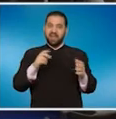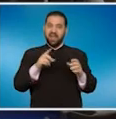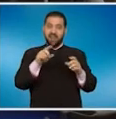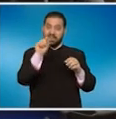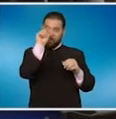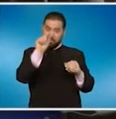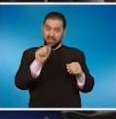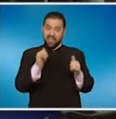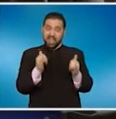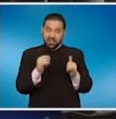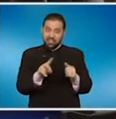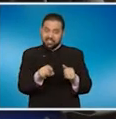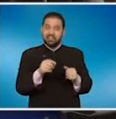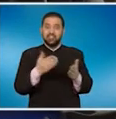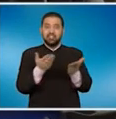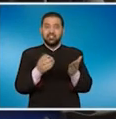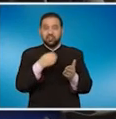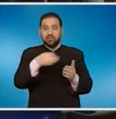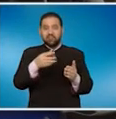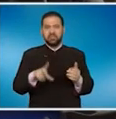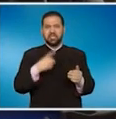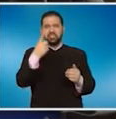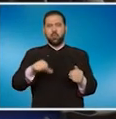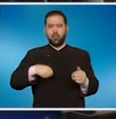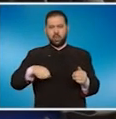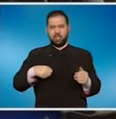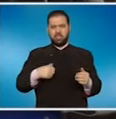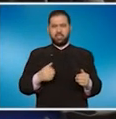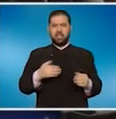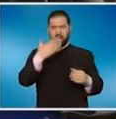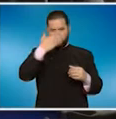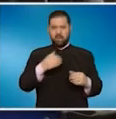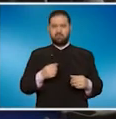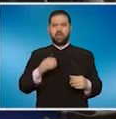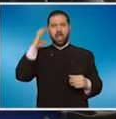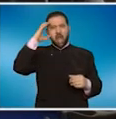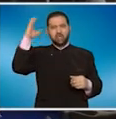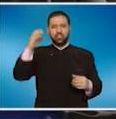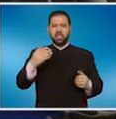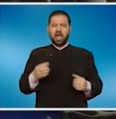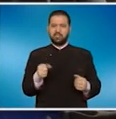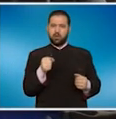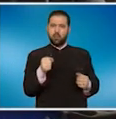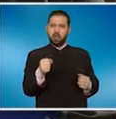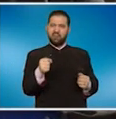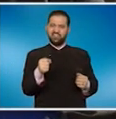verset. Este acolo un tânăr, în chip de creștin, care stă cu o pavăză, deci